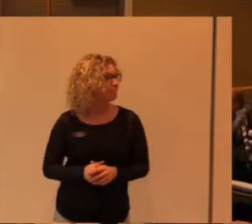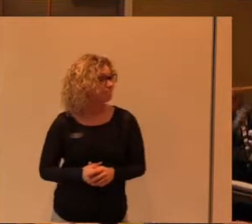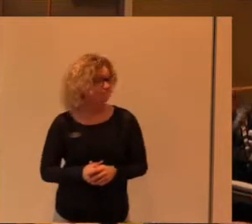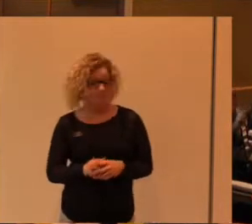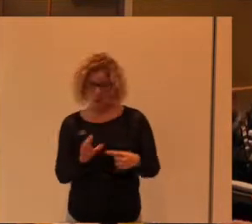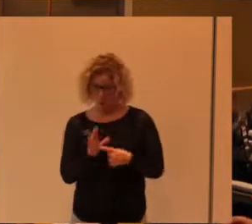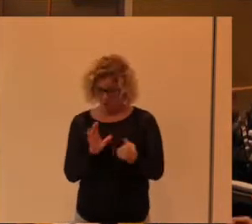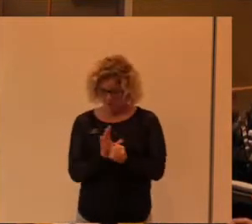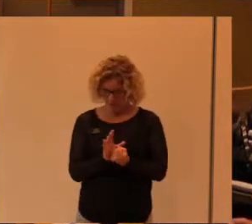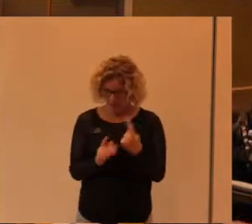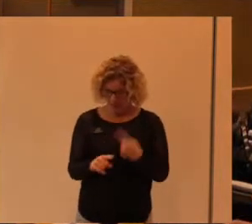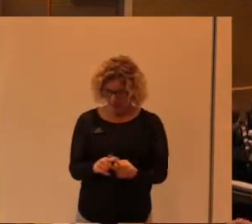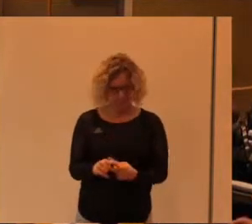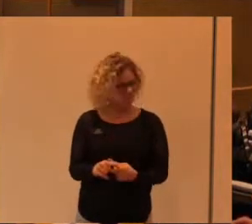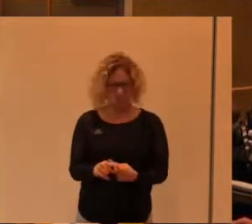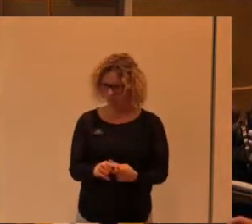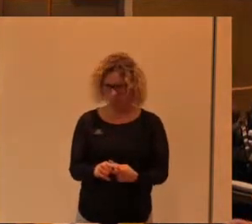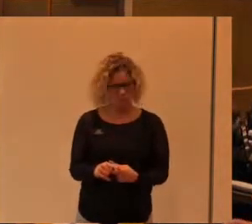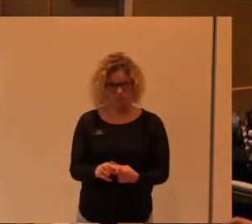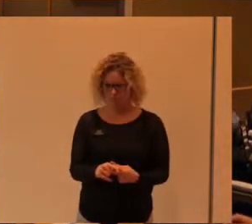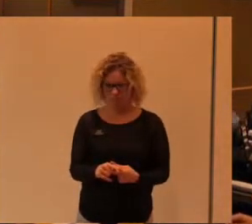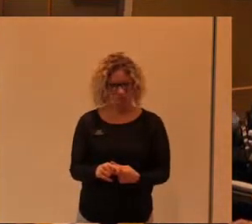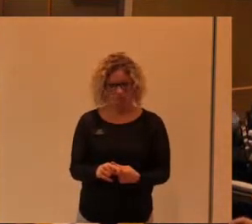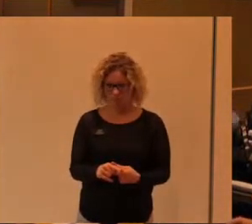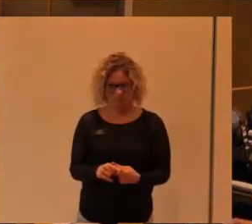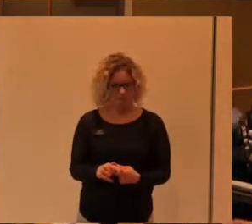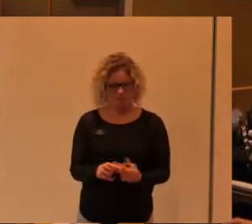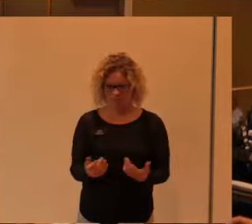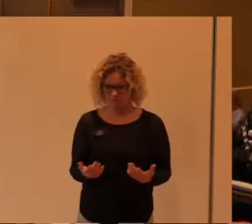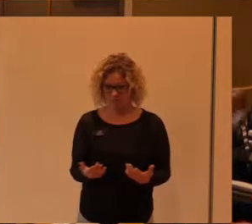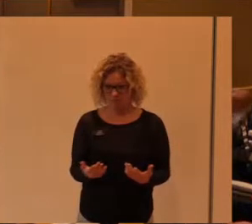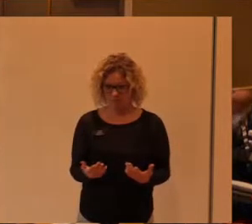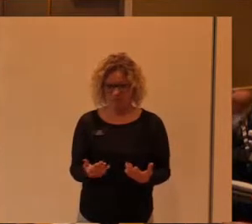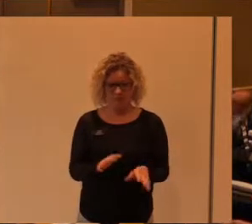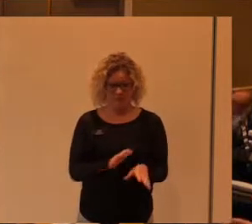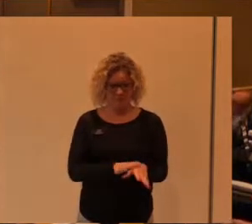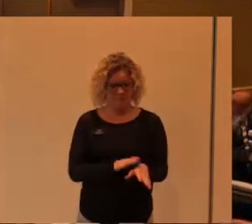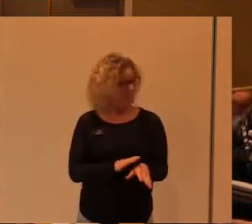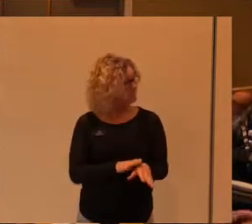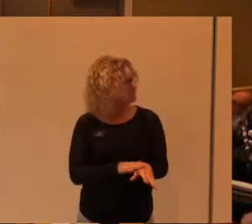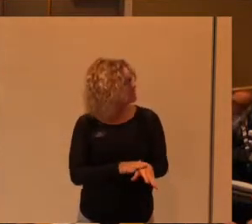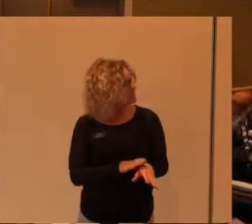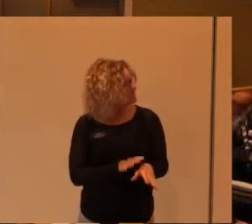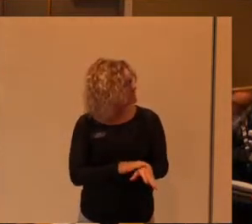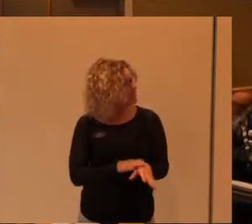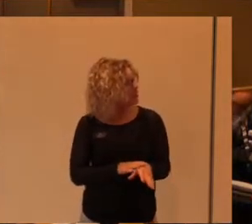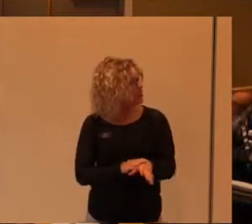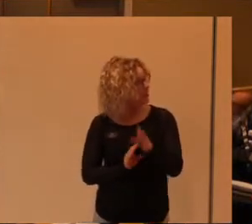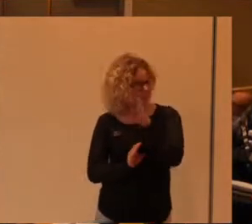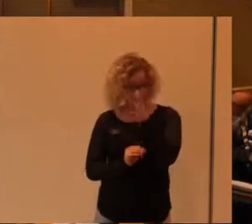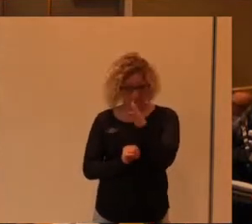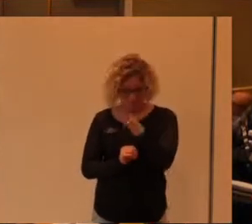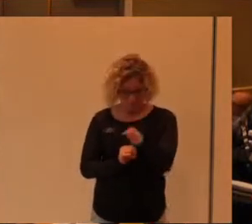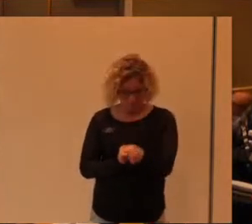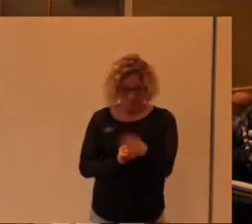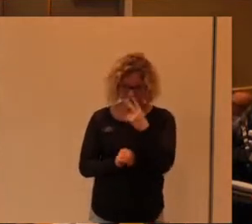komplext. Så kan vi säga. Om vi börjar till vänster och så går vi rakt neråt så ser vi